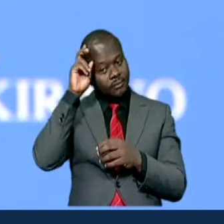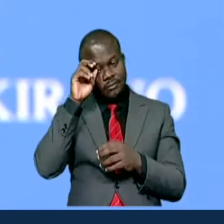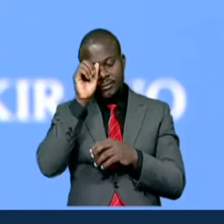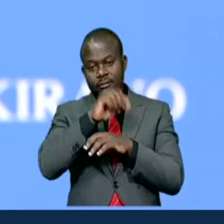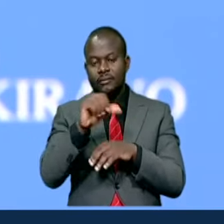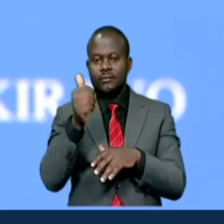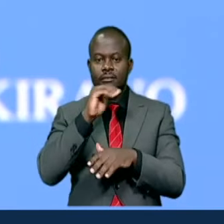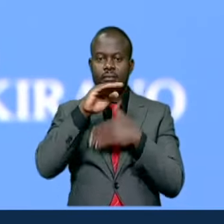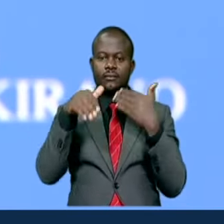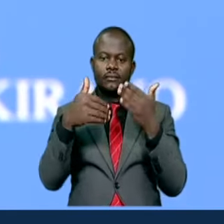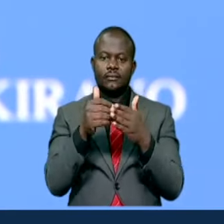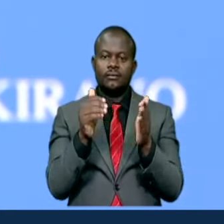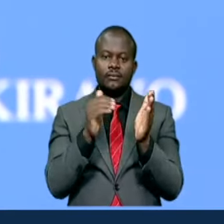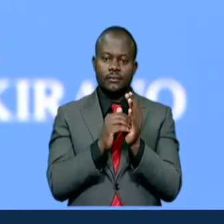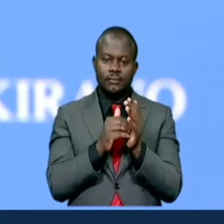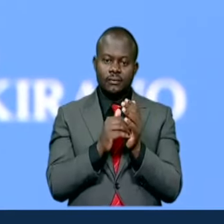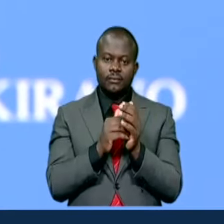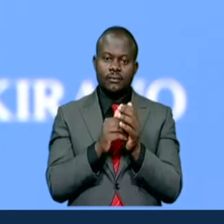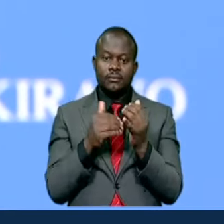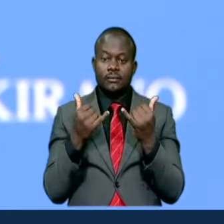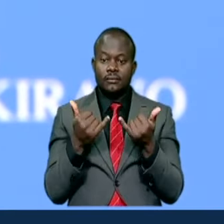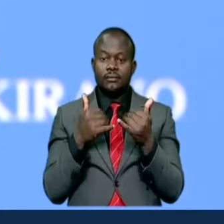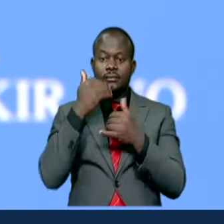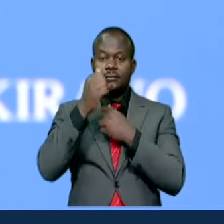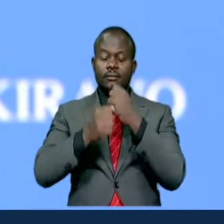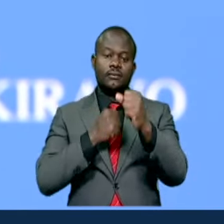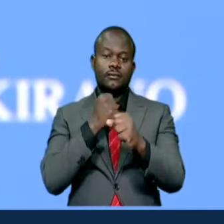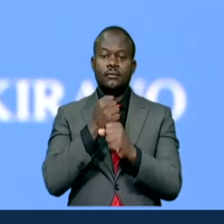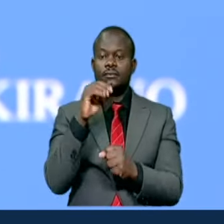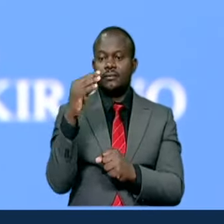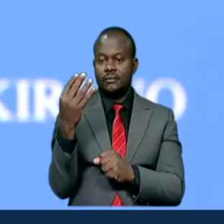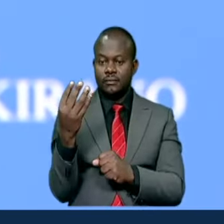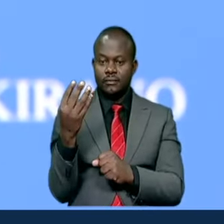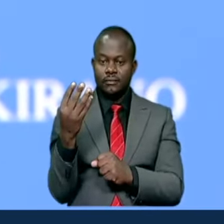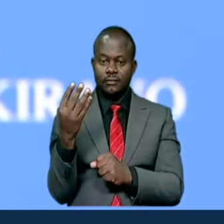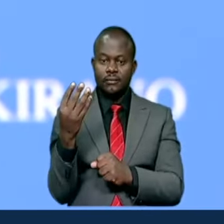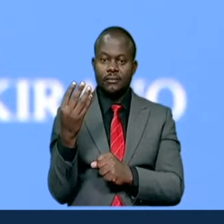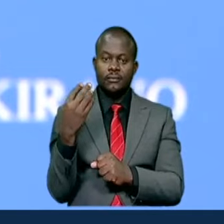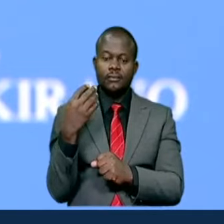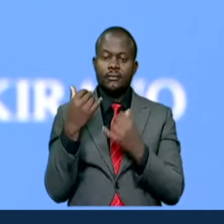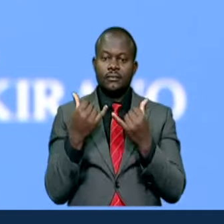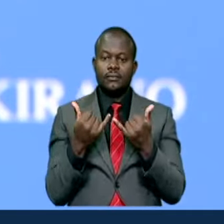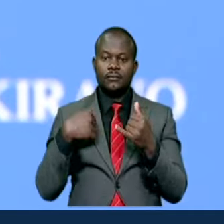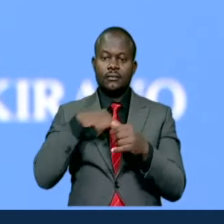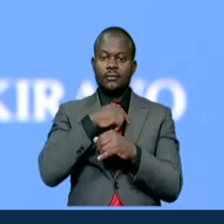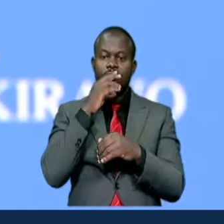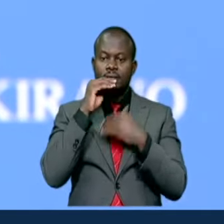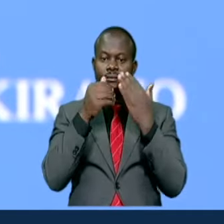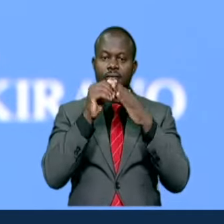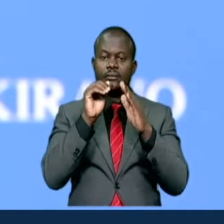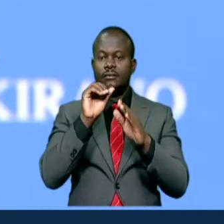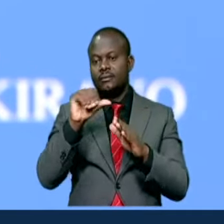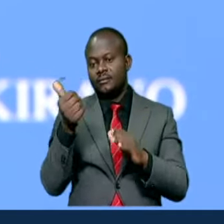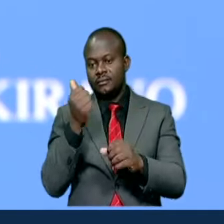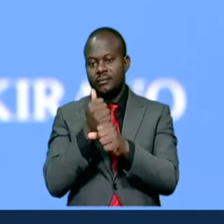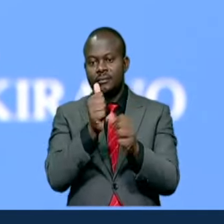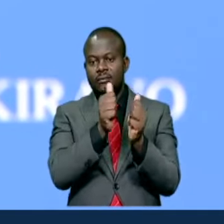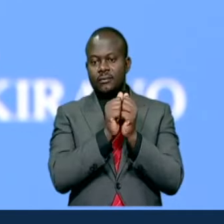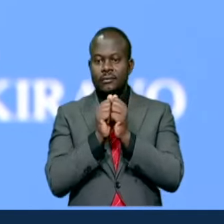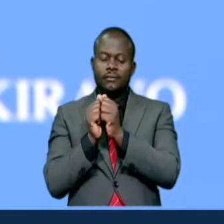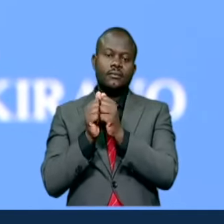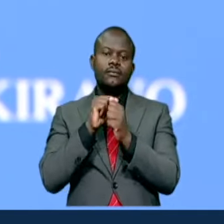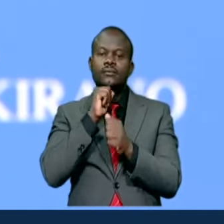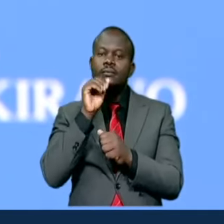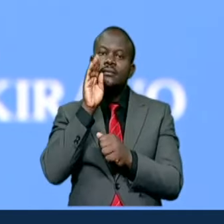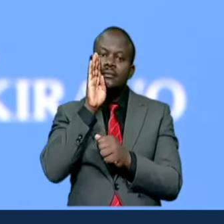wese, kandi ngira ngo none hanyuma y'imyaka ine navuga yuko abo bagenzi banjye twakoranaga